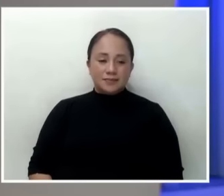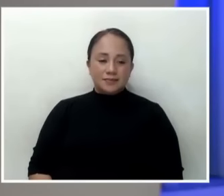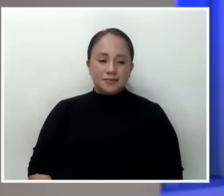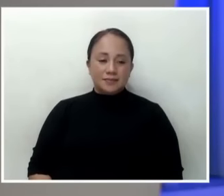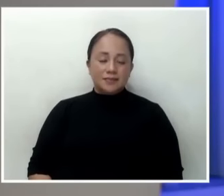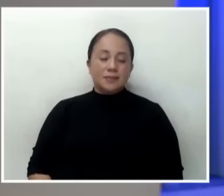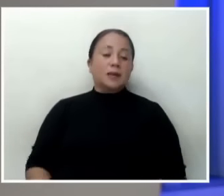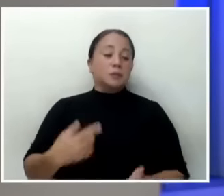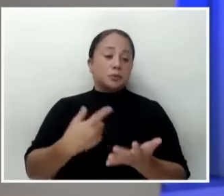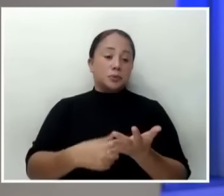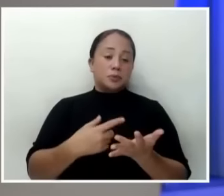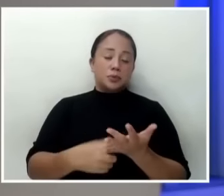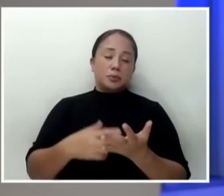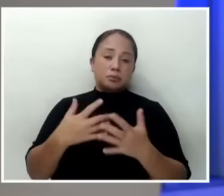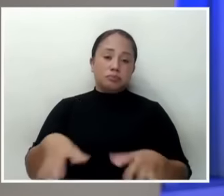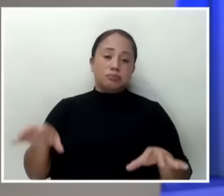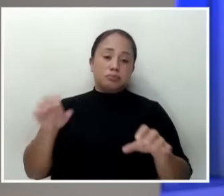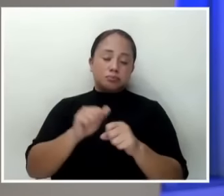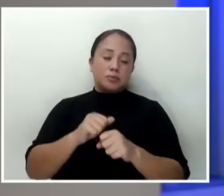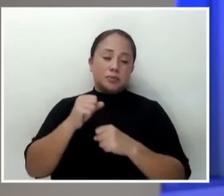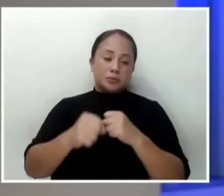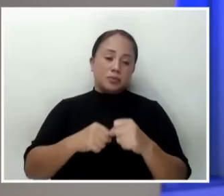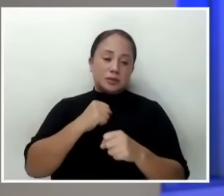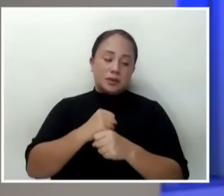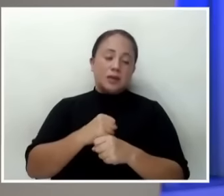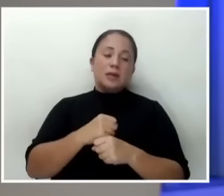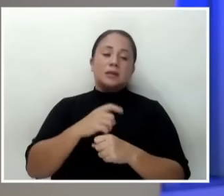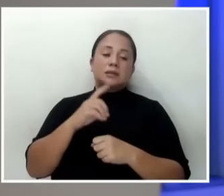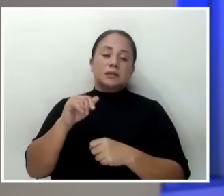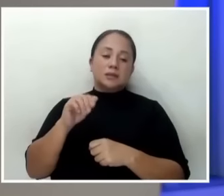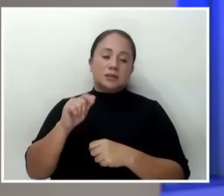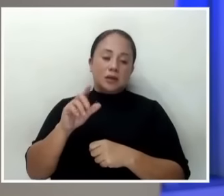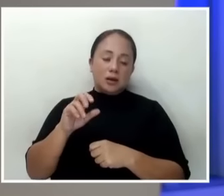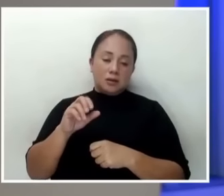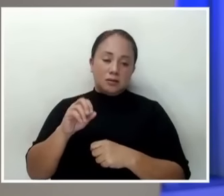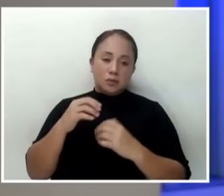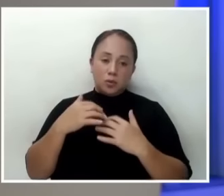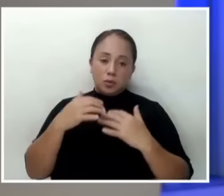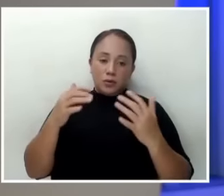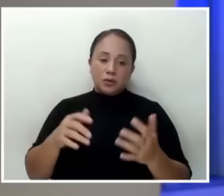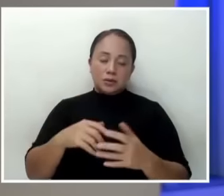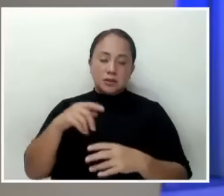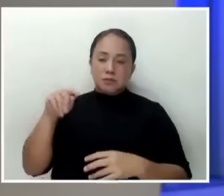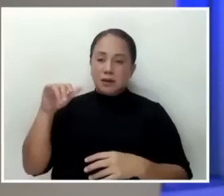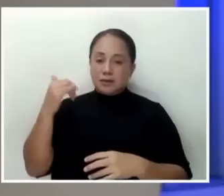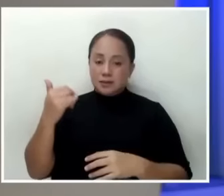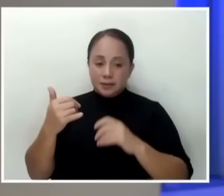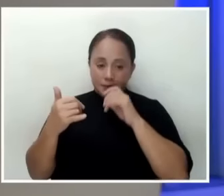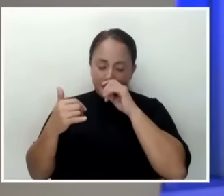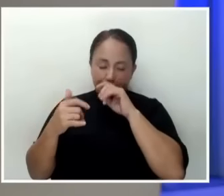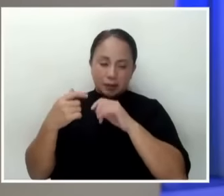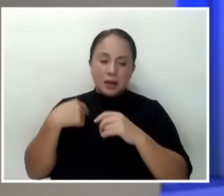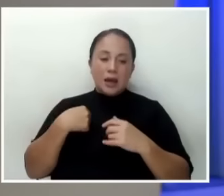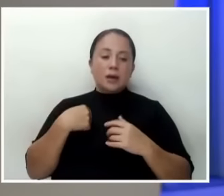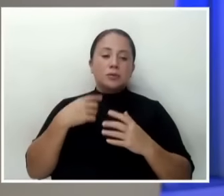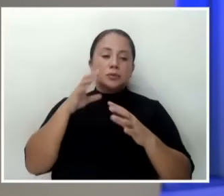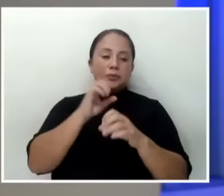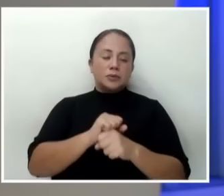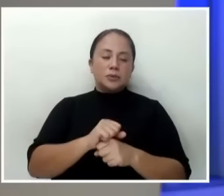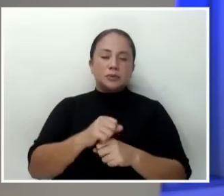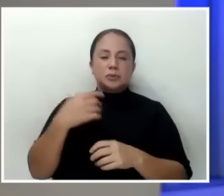Tinalakay sa kakatapos lang na Annual Digital Congress o Digicon 2024 sa Pasay City ang mga nauusong trend